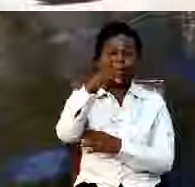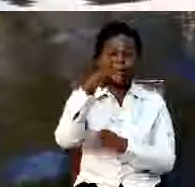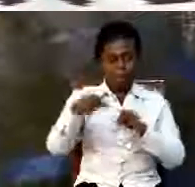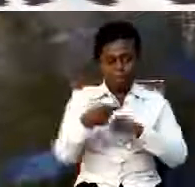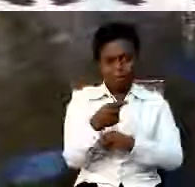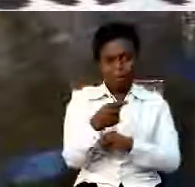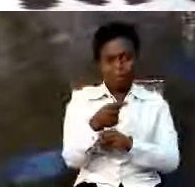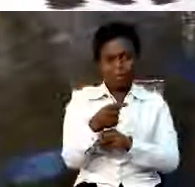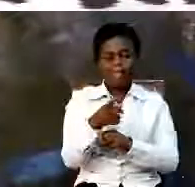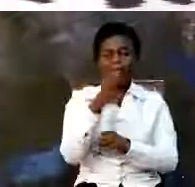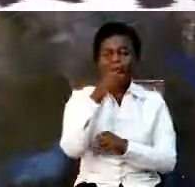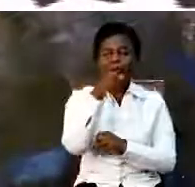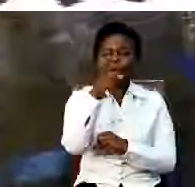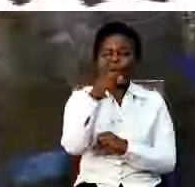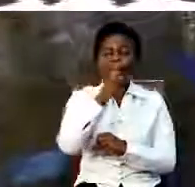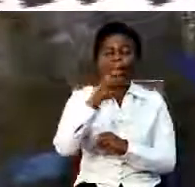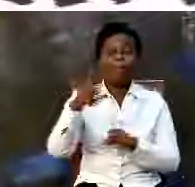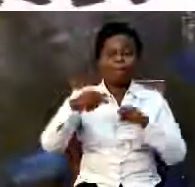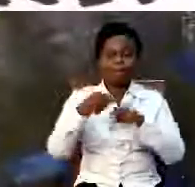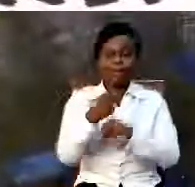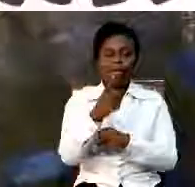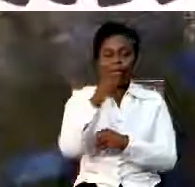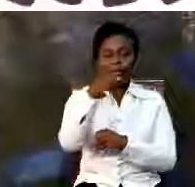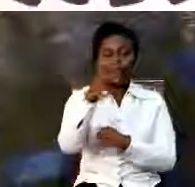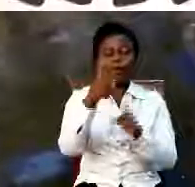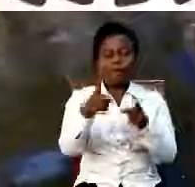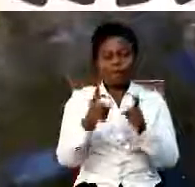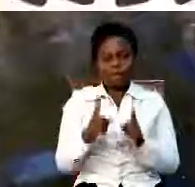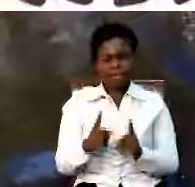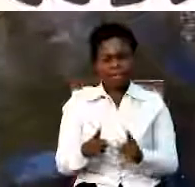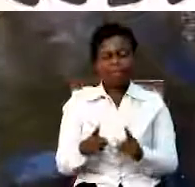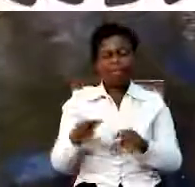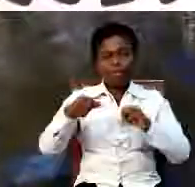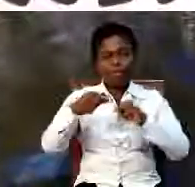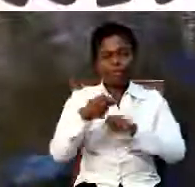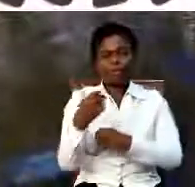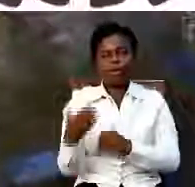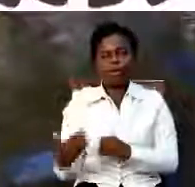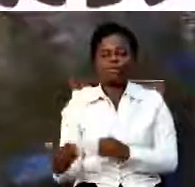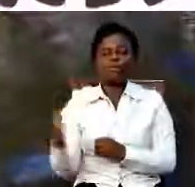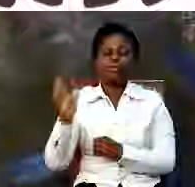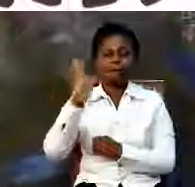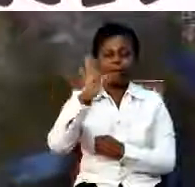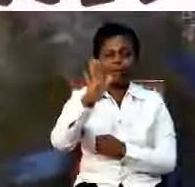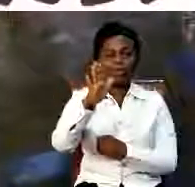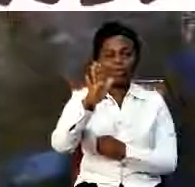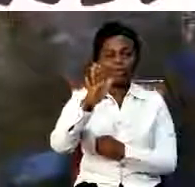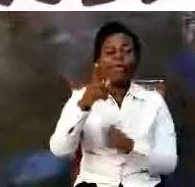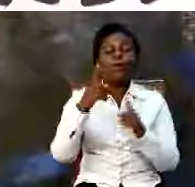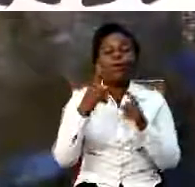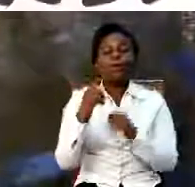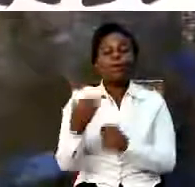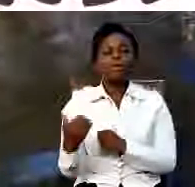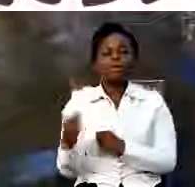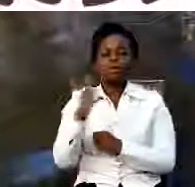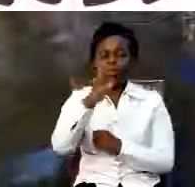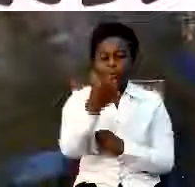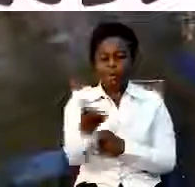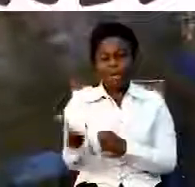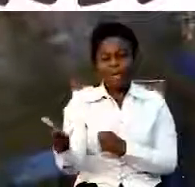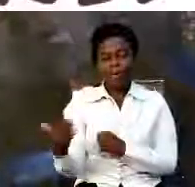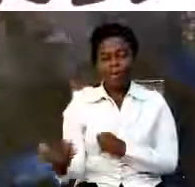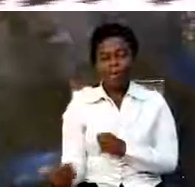umeoa. Wewe kama umeoa ni mwalimu wa ndoa ya watoto wako. Watoto wako hao